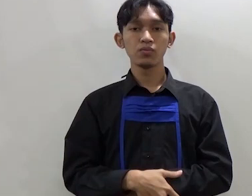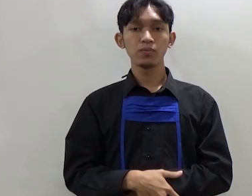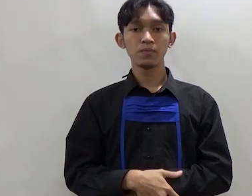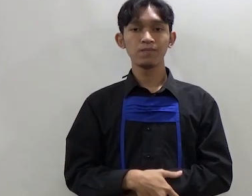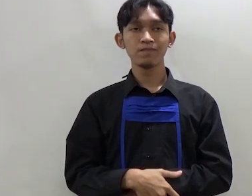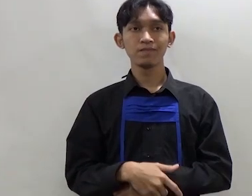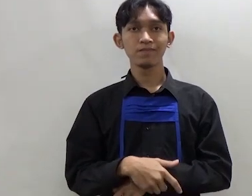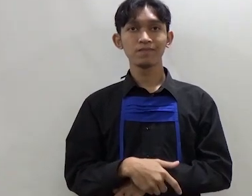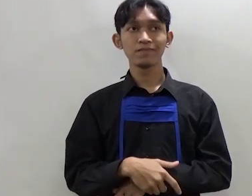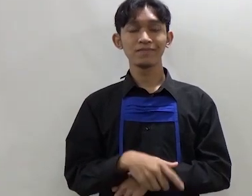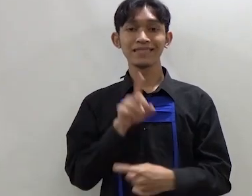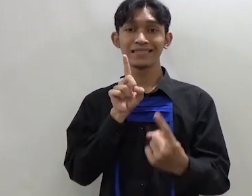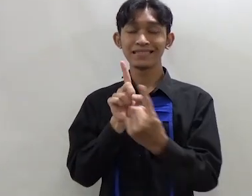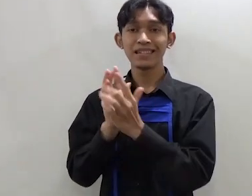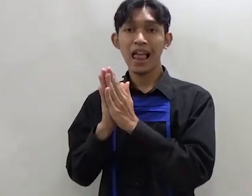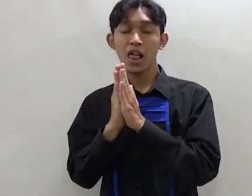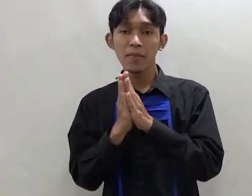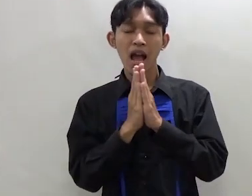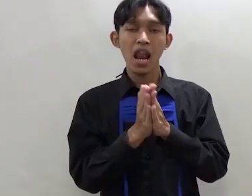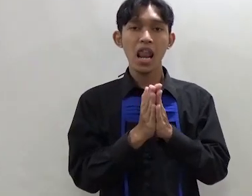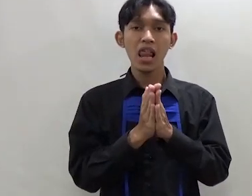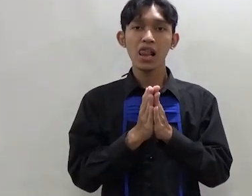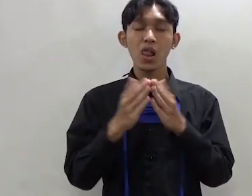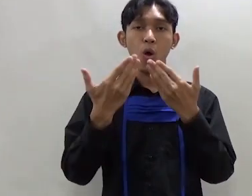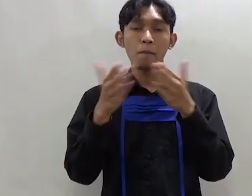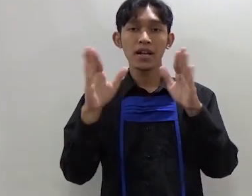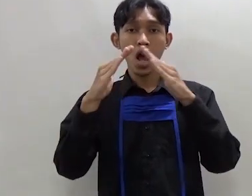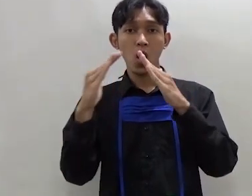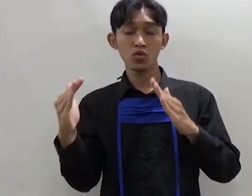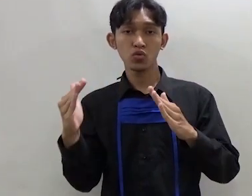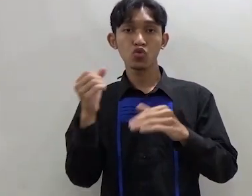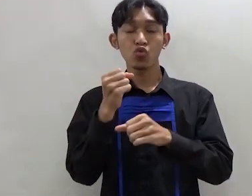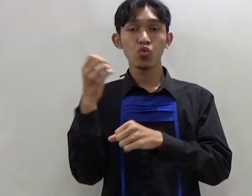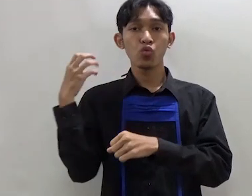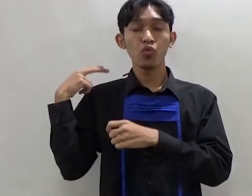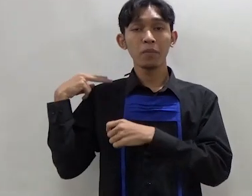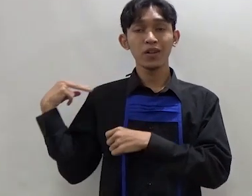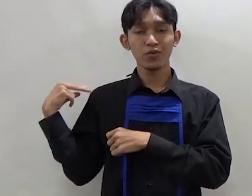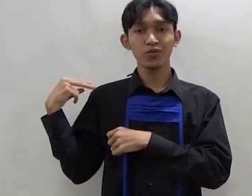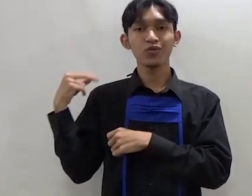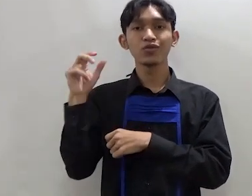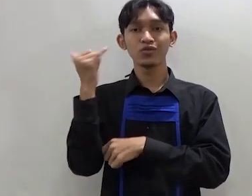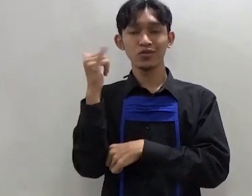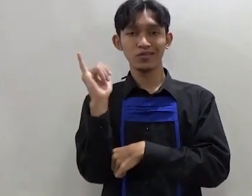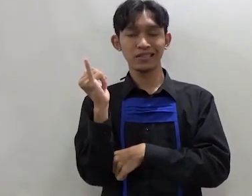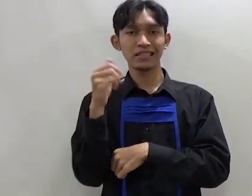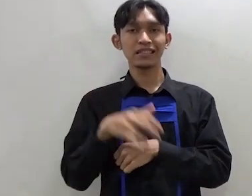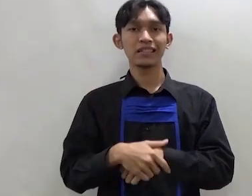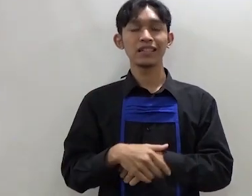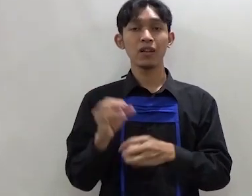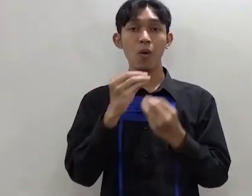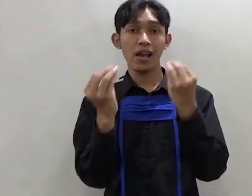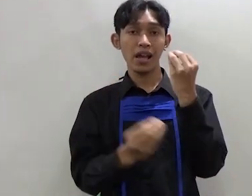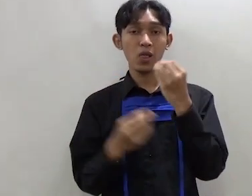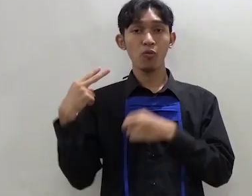dan juga sebagai upaya mentaati protokol kesehatan di lingkungan